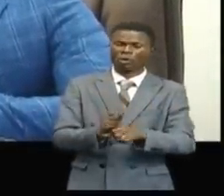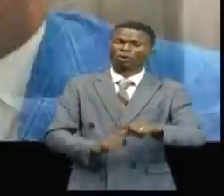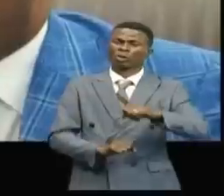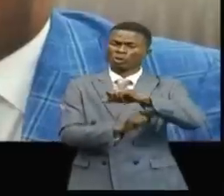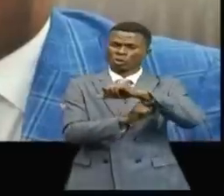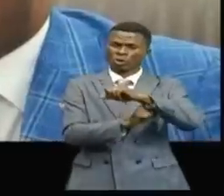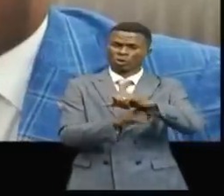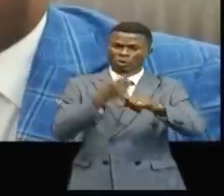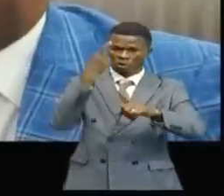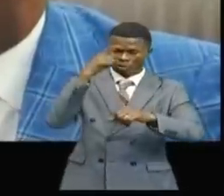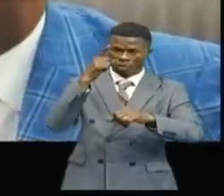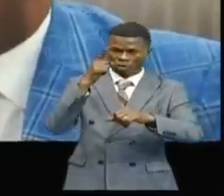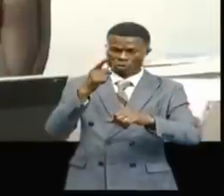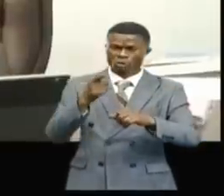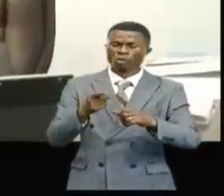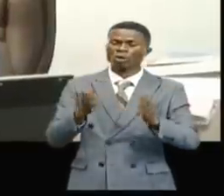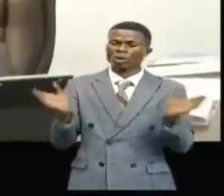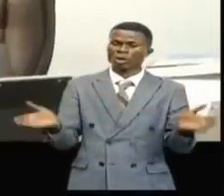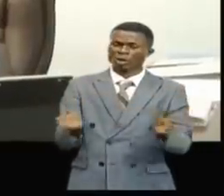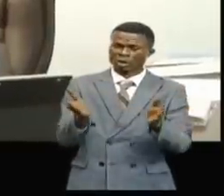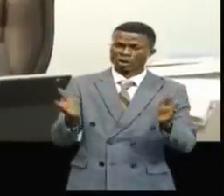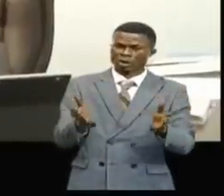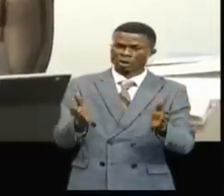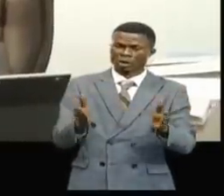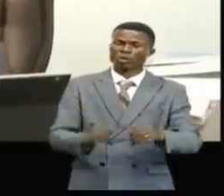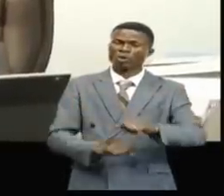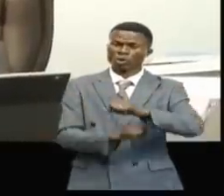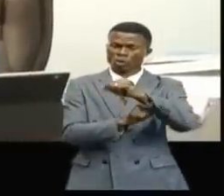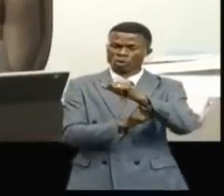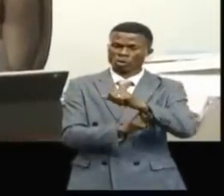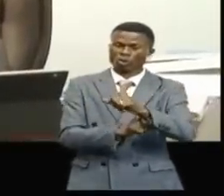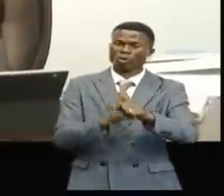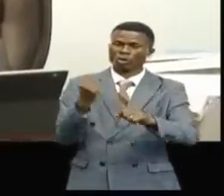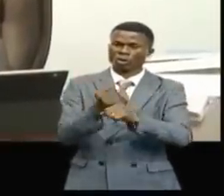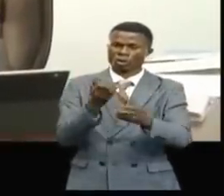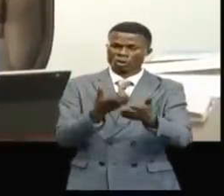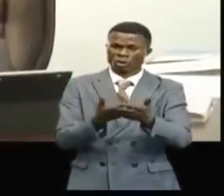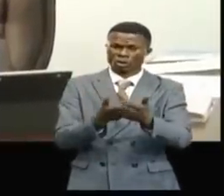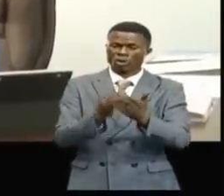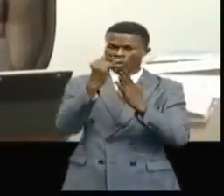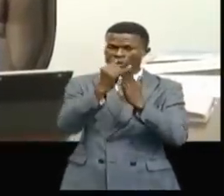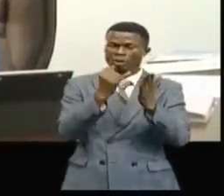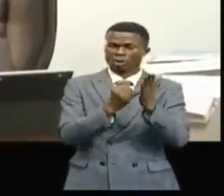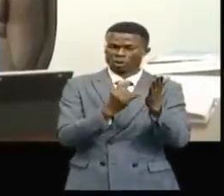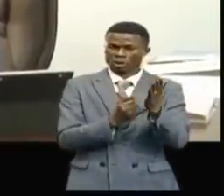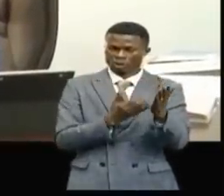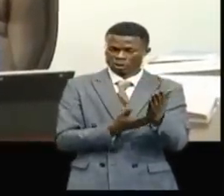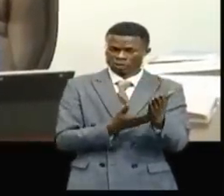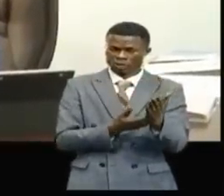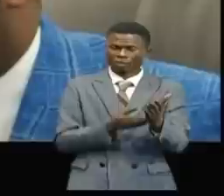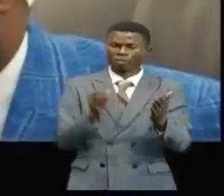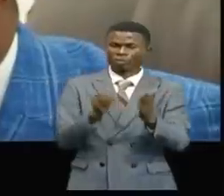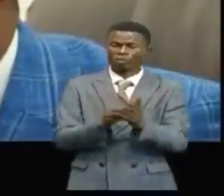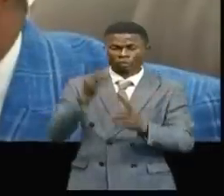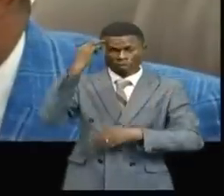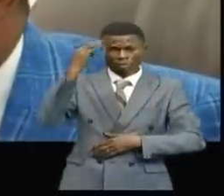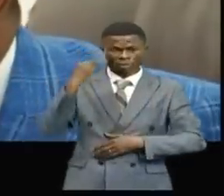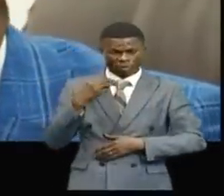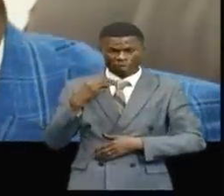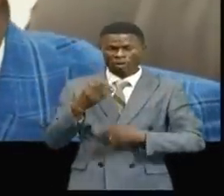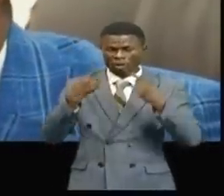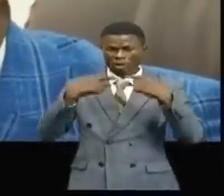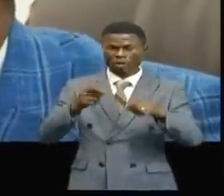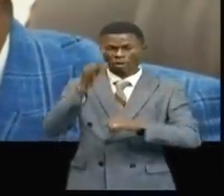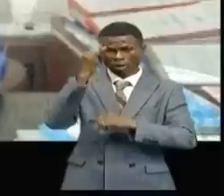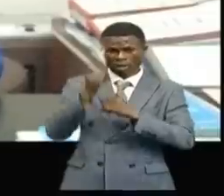pilotage, pour ainsi renforcer les pilotages de ces processus d'identification. Il a annoncé la clôture